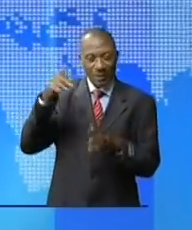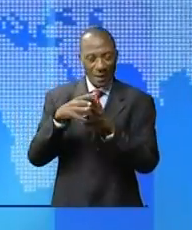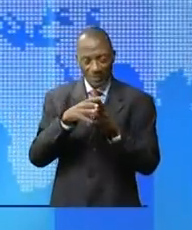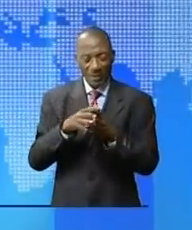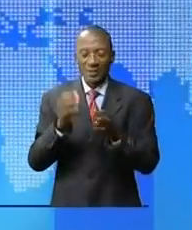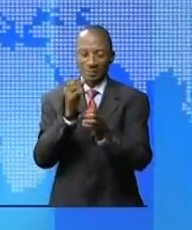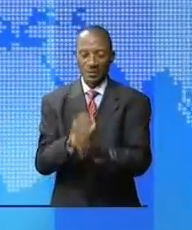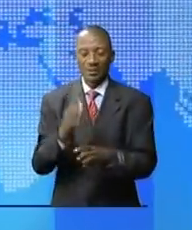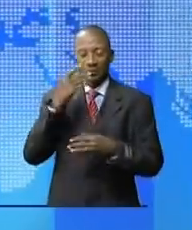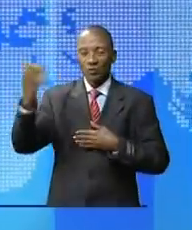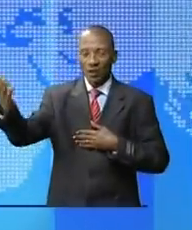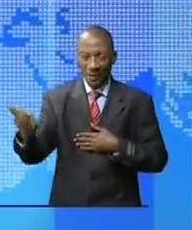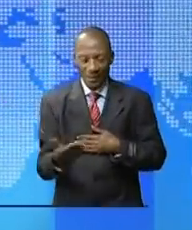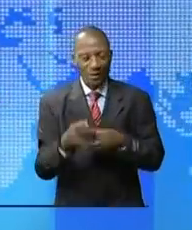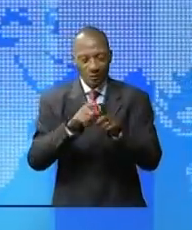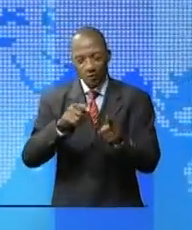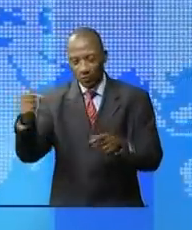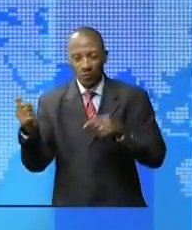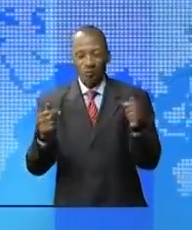Moukouille, sur le commentaire de Giscard Koussema.